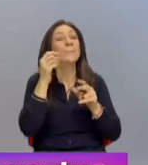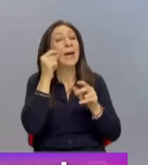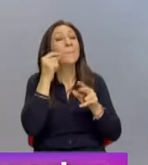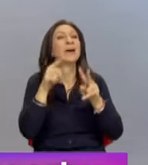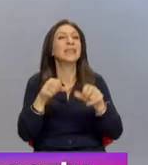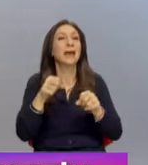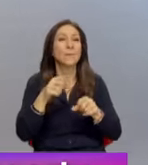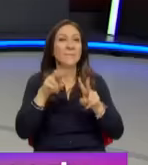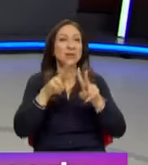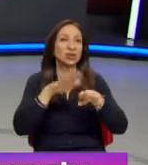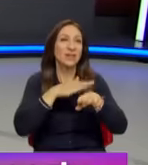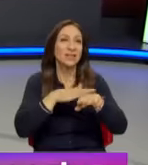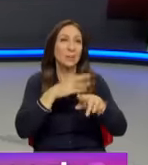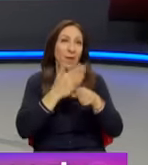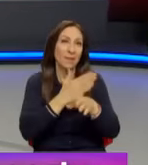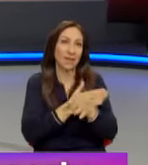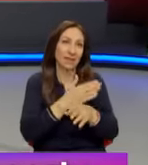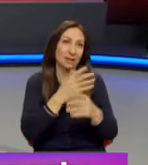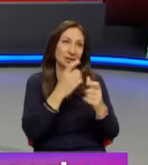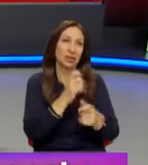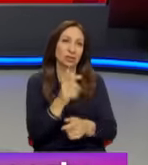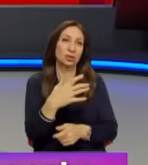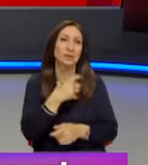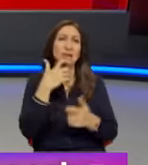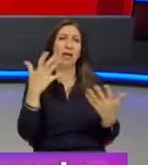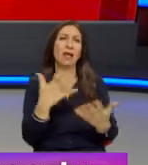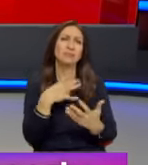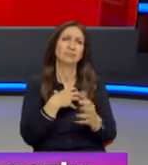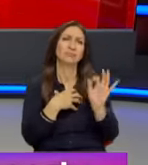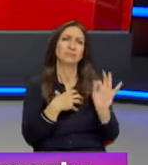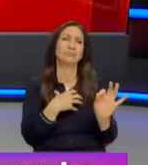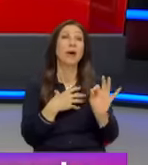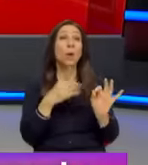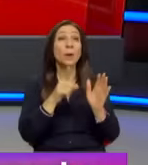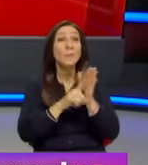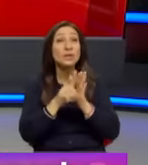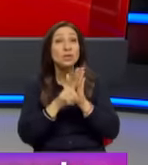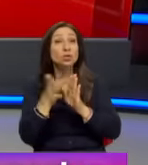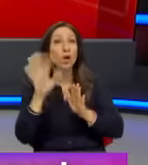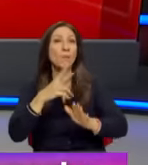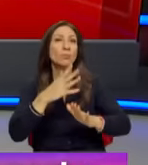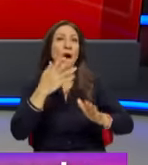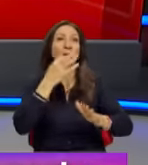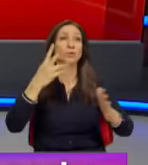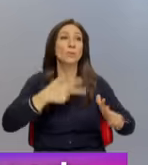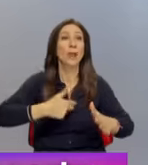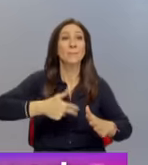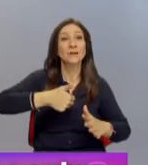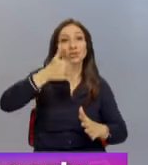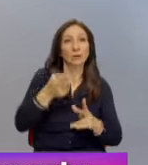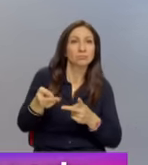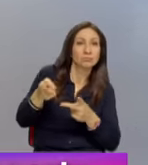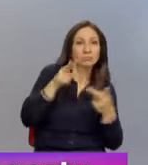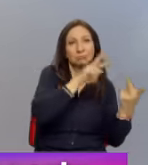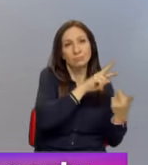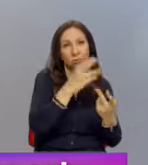memleketi, hizmet verdiği yer, ilçeydi senelerce. Zaten oradaki başarısından sonra Ankara Büyükşehir Belediye